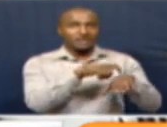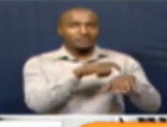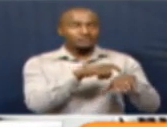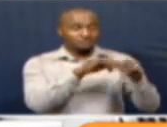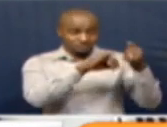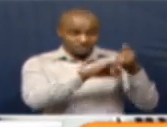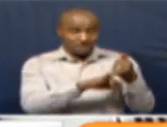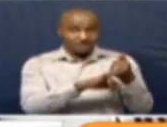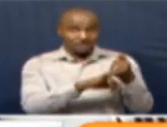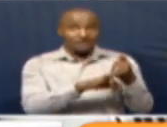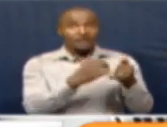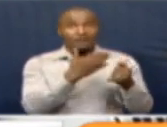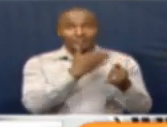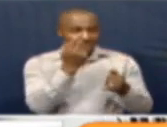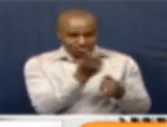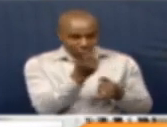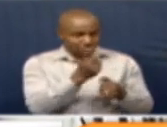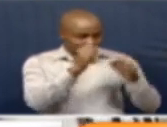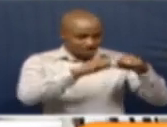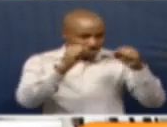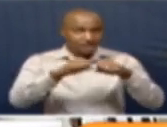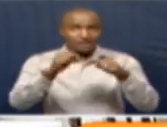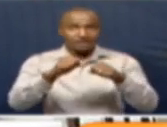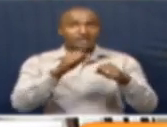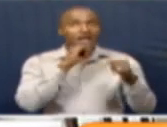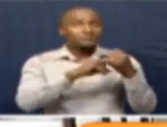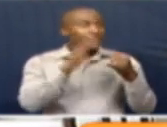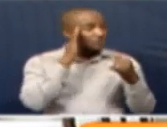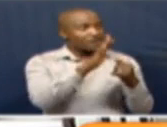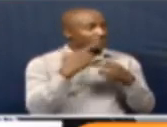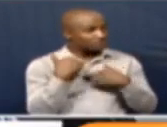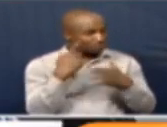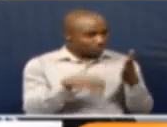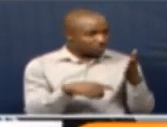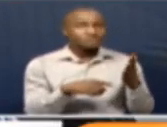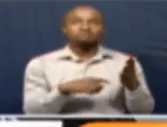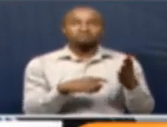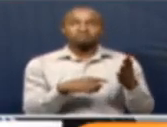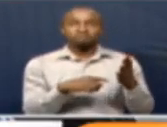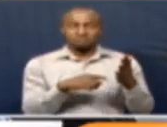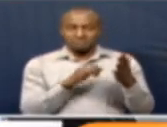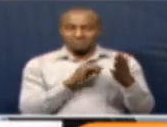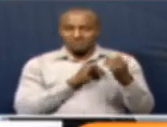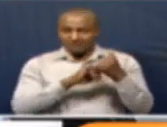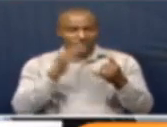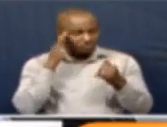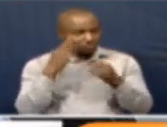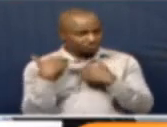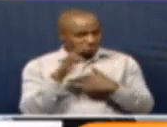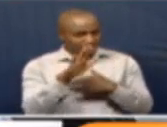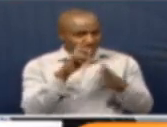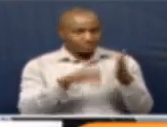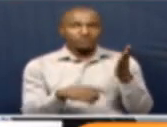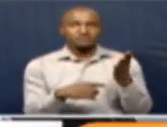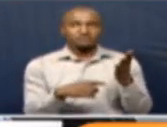anapooana huwa ni vizuri kila mtu ajue majukumu yake. Mume ajue majukumu yake na mke ajue majukumu yake. Na kwa kweli